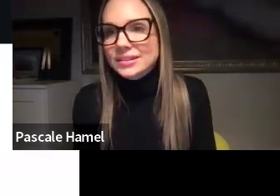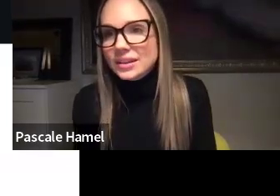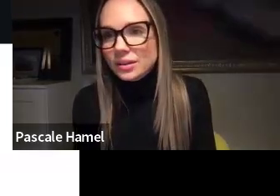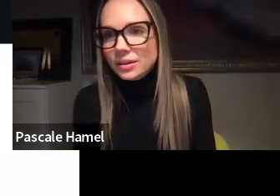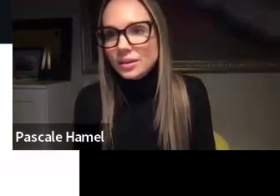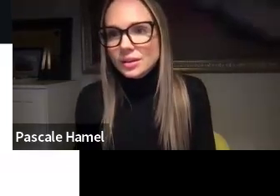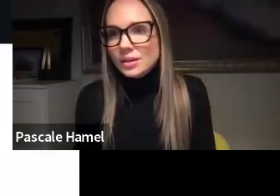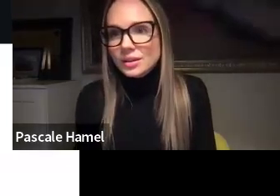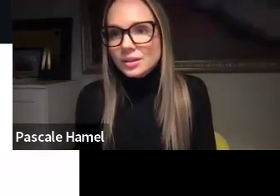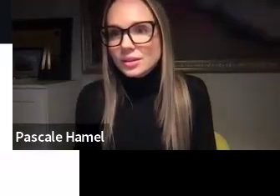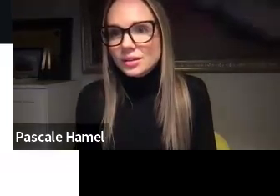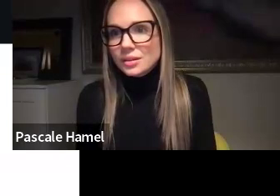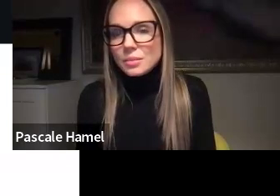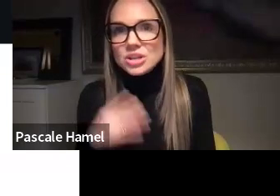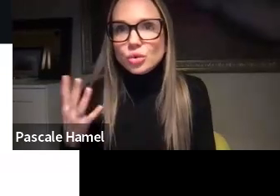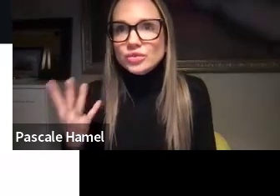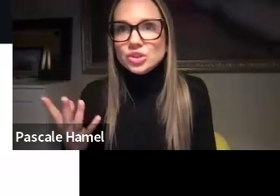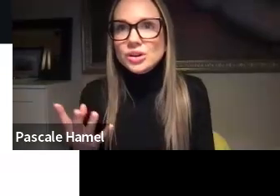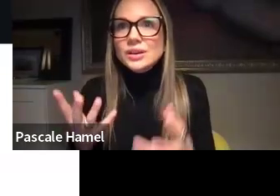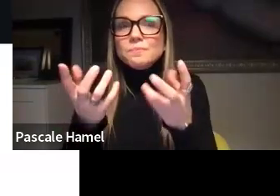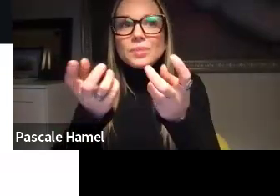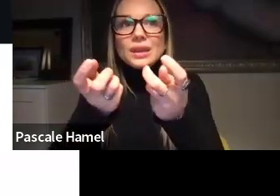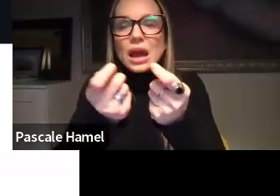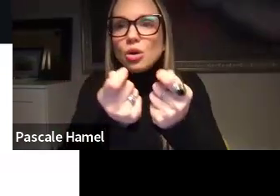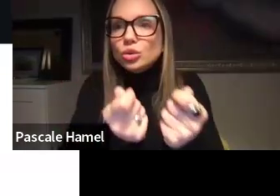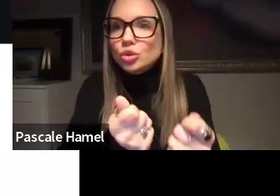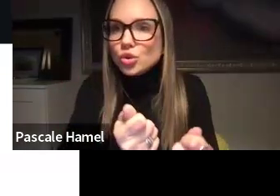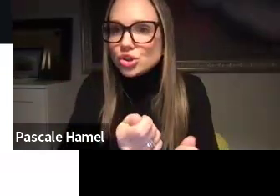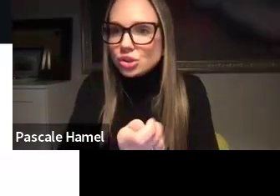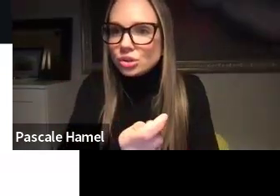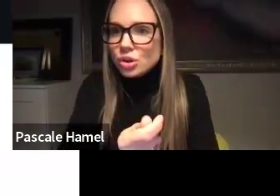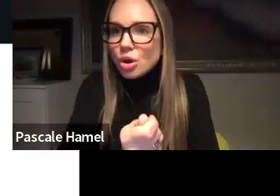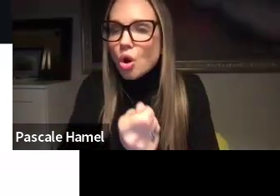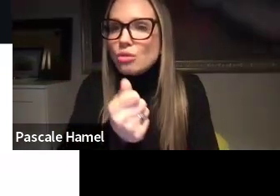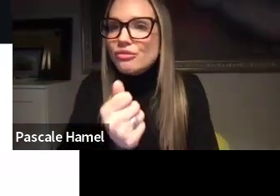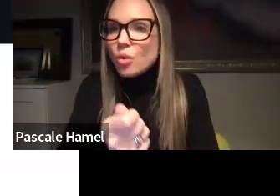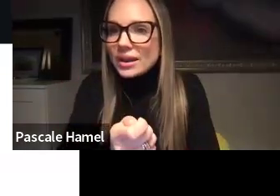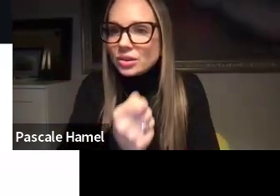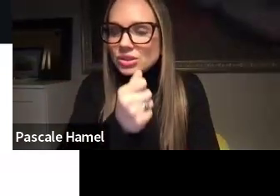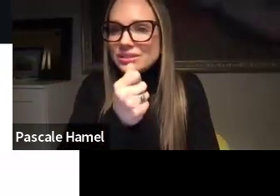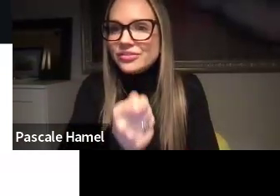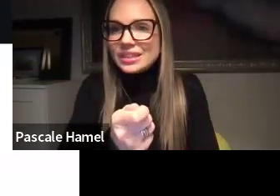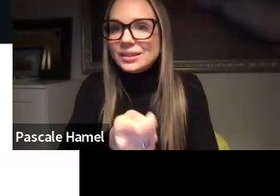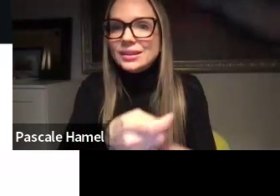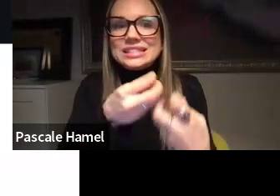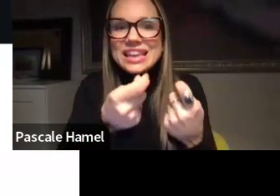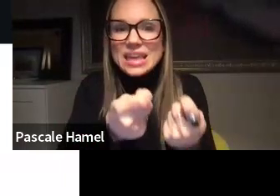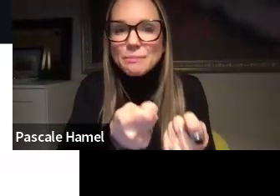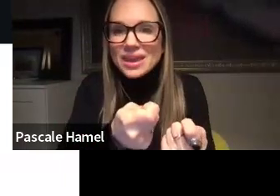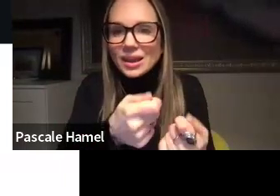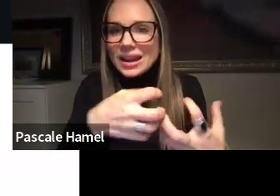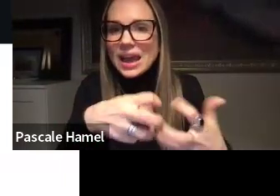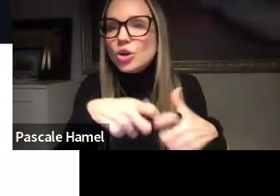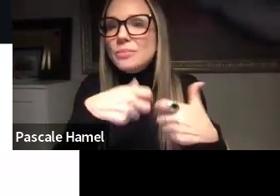tissu de qualité? Comment je trouve ça? Quand on le touche, là, on le voit que c'est fait,